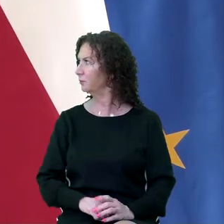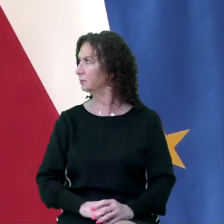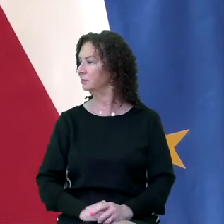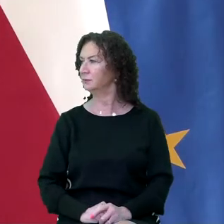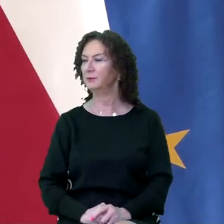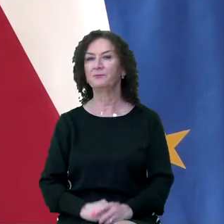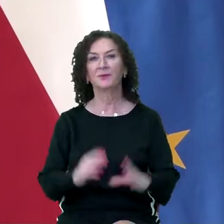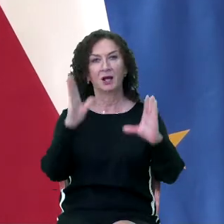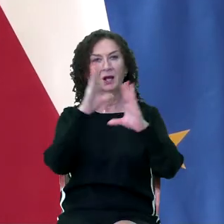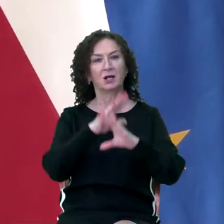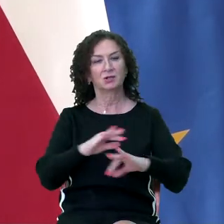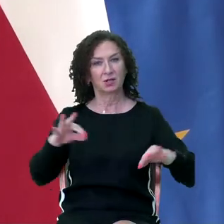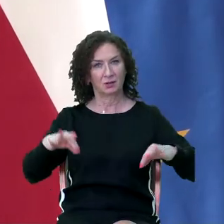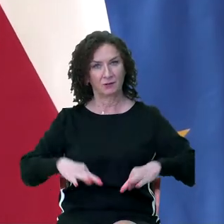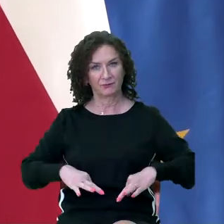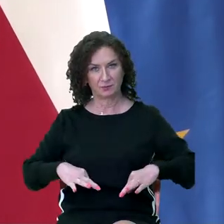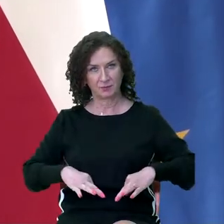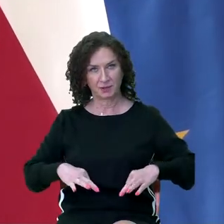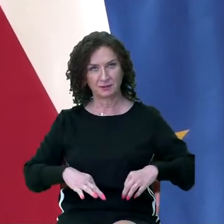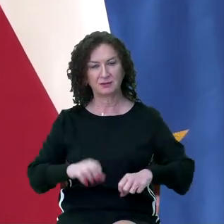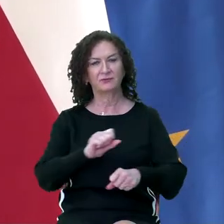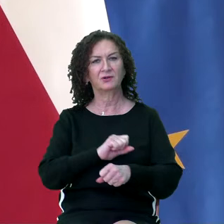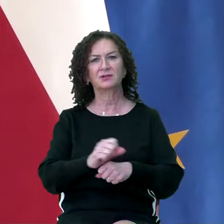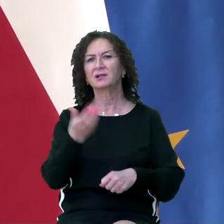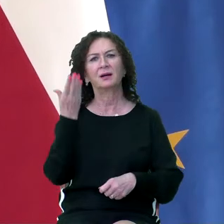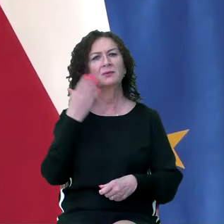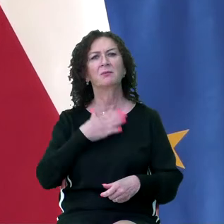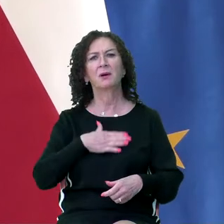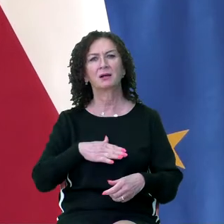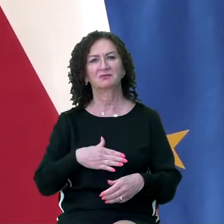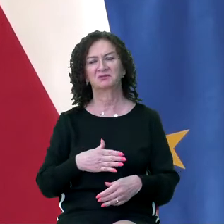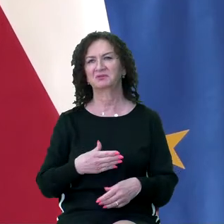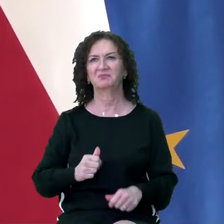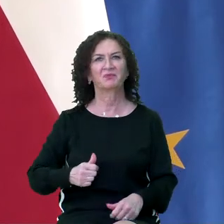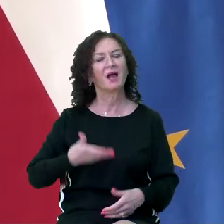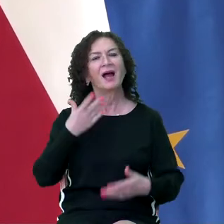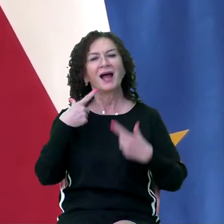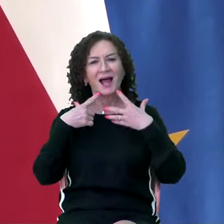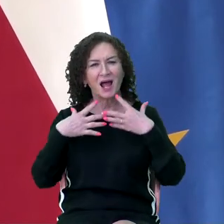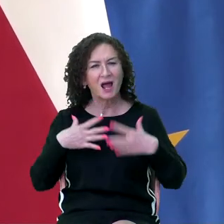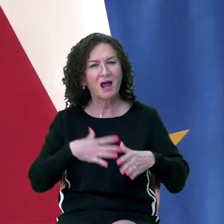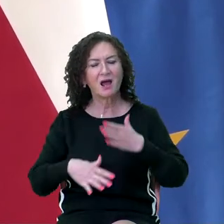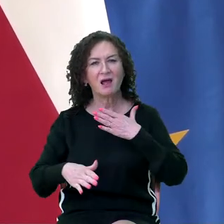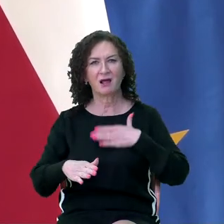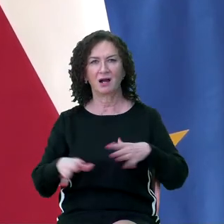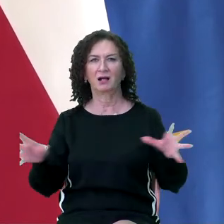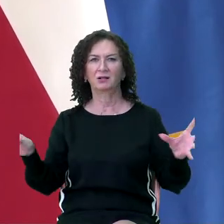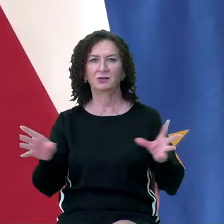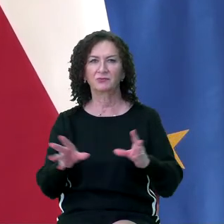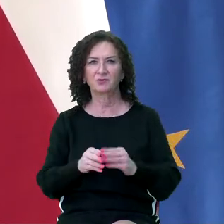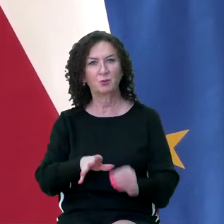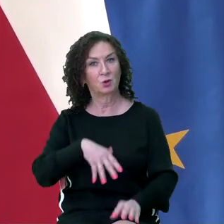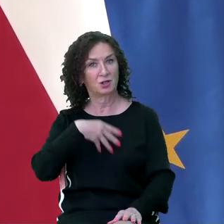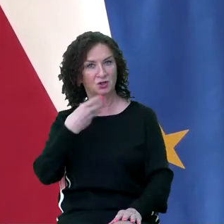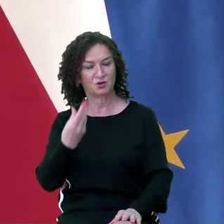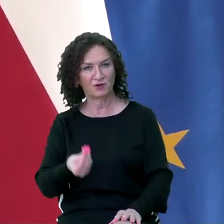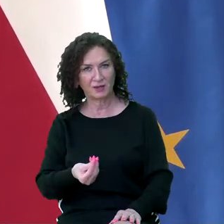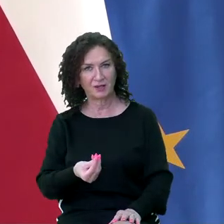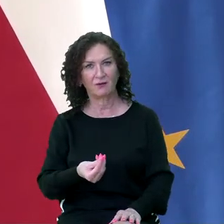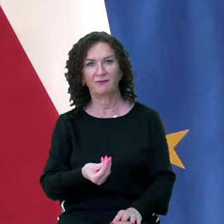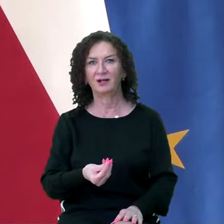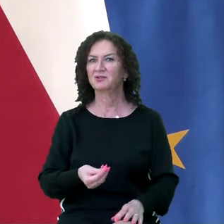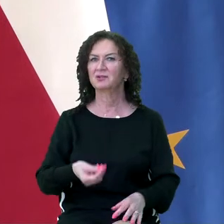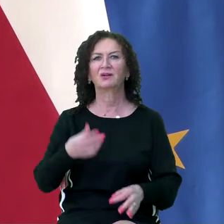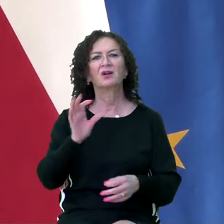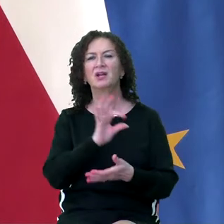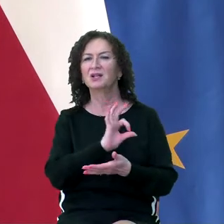Szanowni państwo, jest dla mnie ogromnym zaszczytem, ale i radością świętować dzisiaj to wyjątkowe wydarzenie razem z